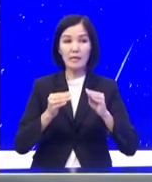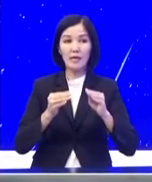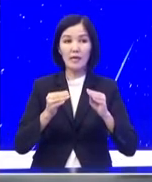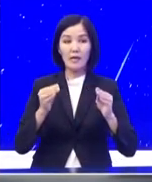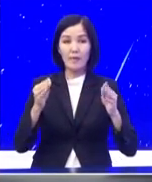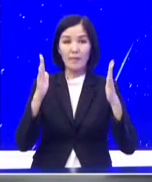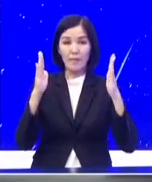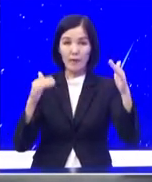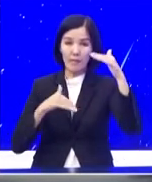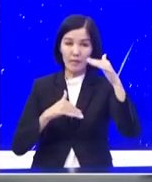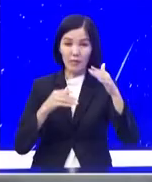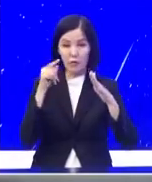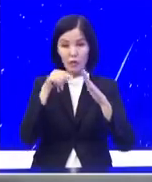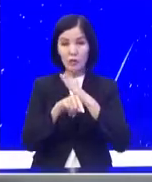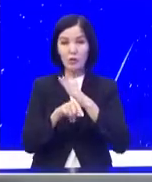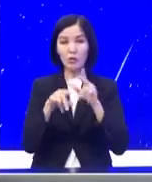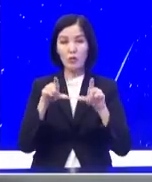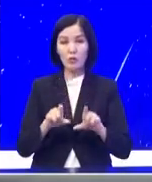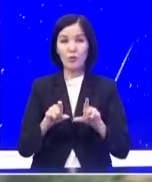ақ балаларға сабақ түсіндіреді.